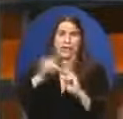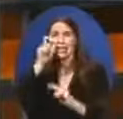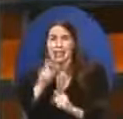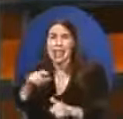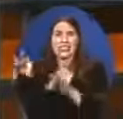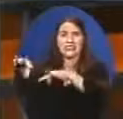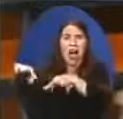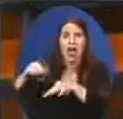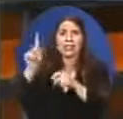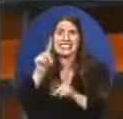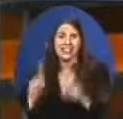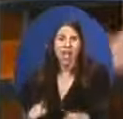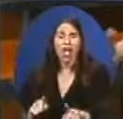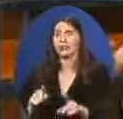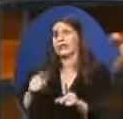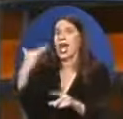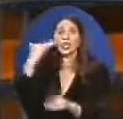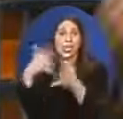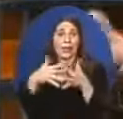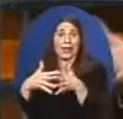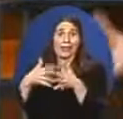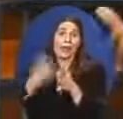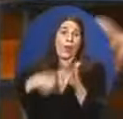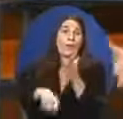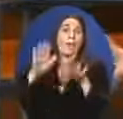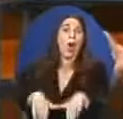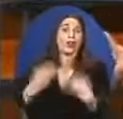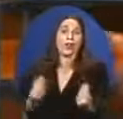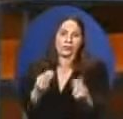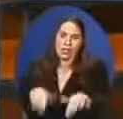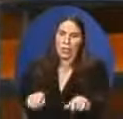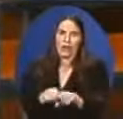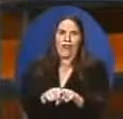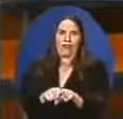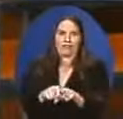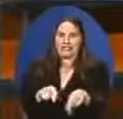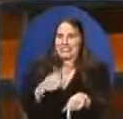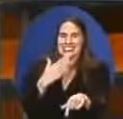בספרד, ביוון, בארצות הברית קונים פחות מוצרים, קונים גם פחות מוצרים ישראלים.